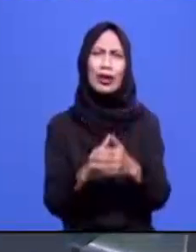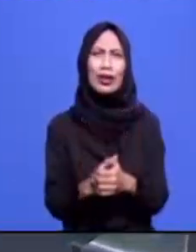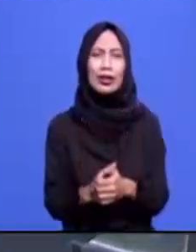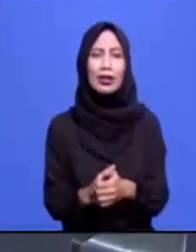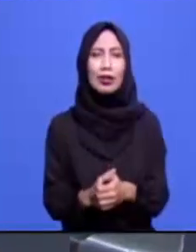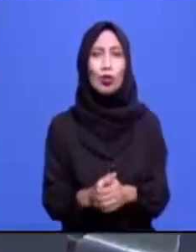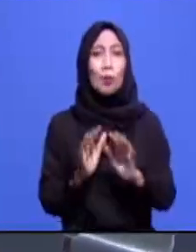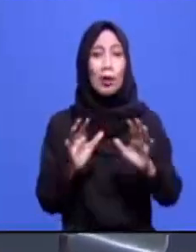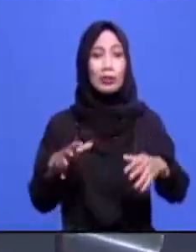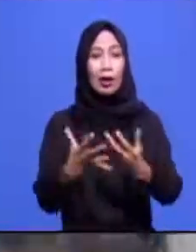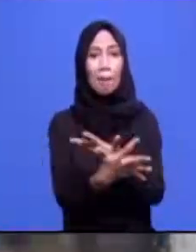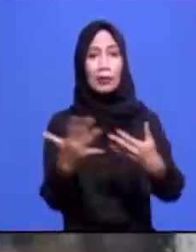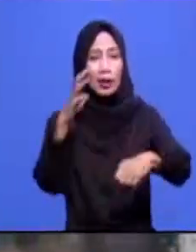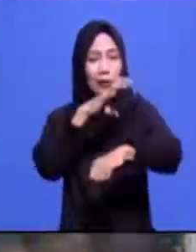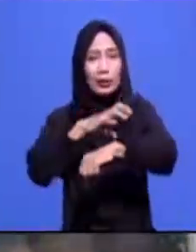zebra 2020.